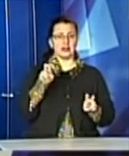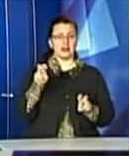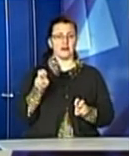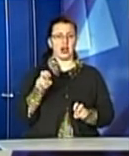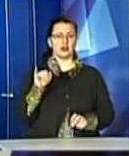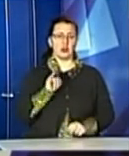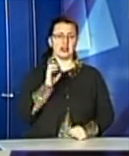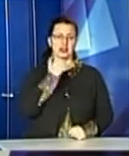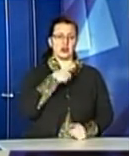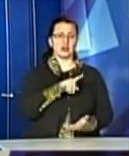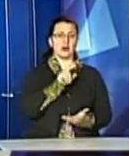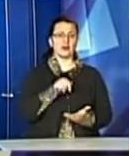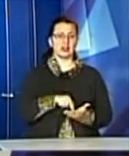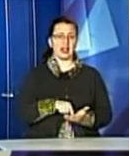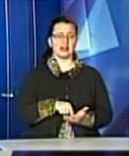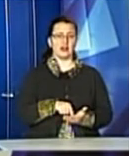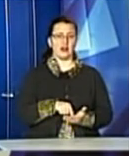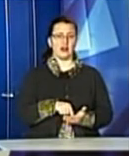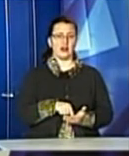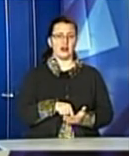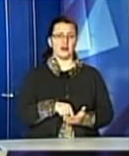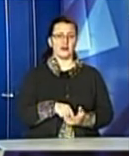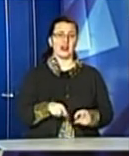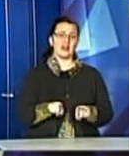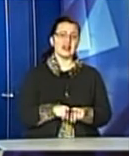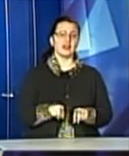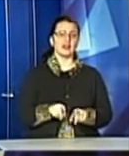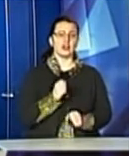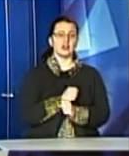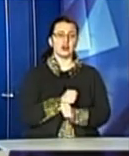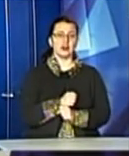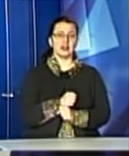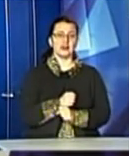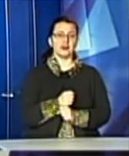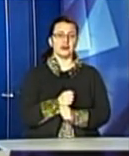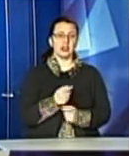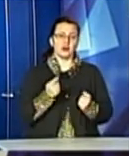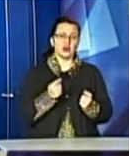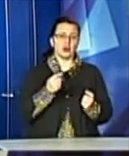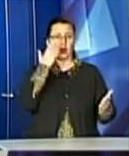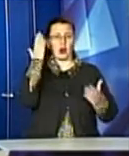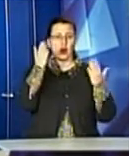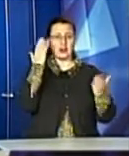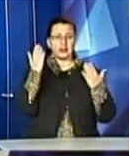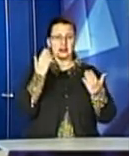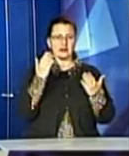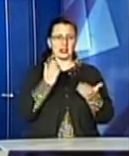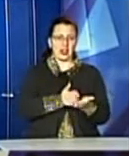і серйозне питання все-таки зробити з якимось розважальним контентом, тому